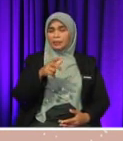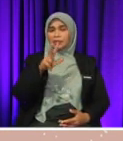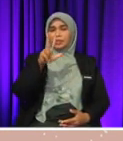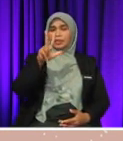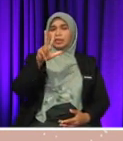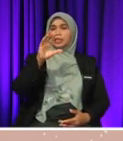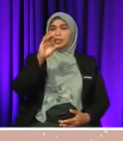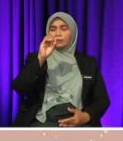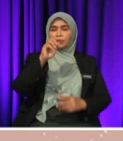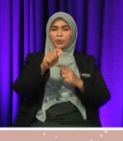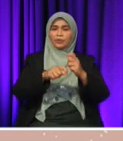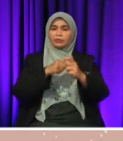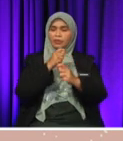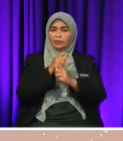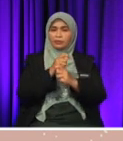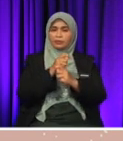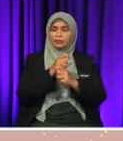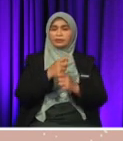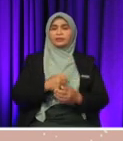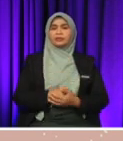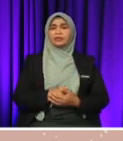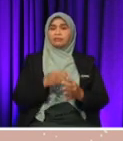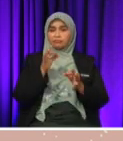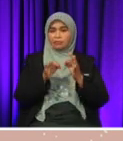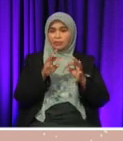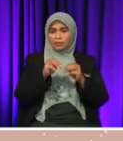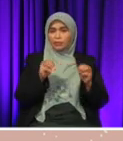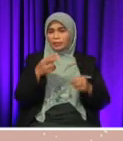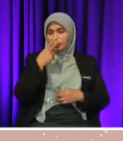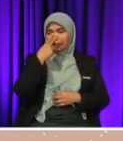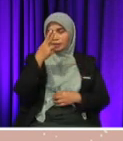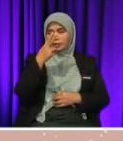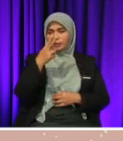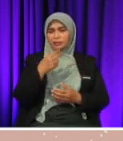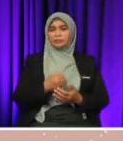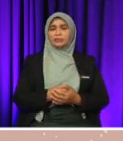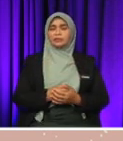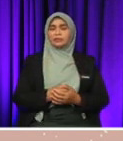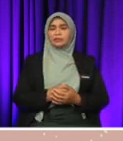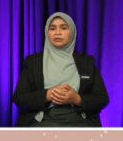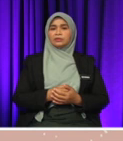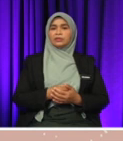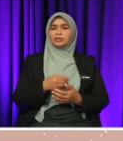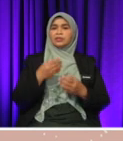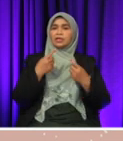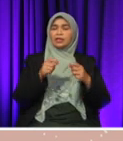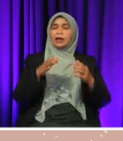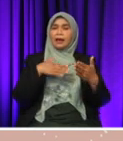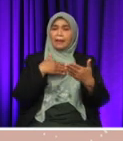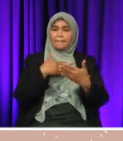30 tahun jadi kalau murid-murid nampak dekat sini dia adiknya tekan telah